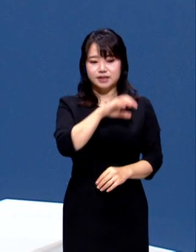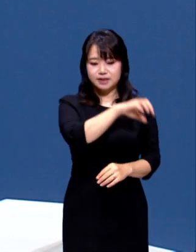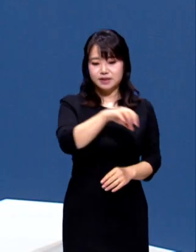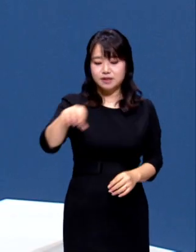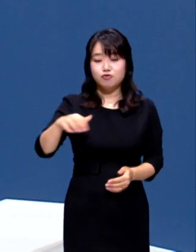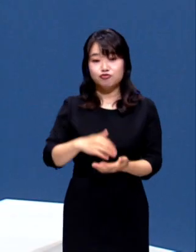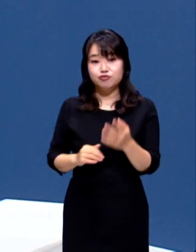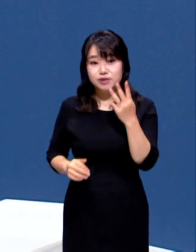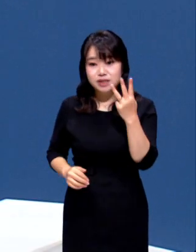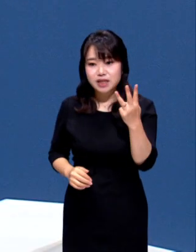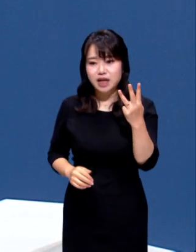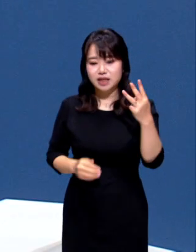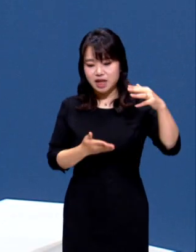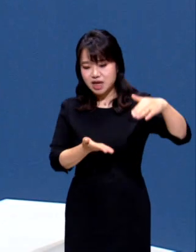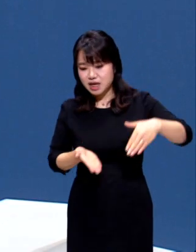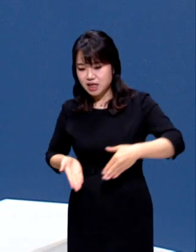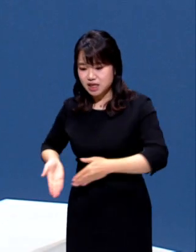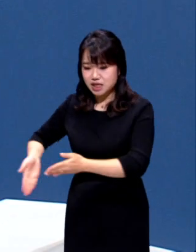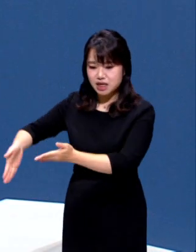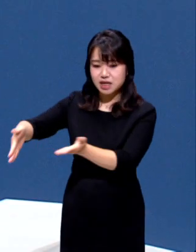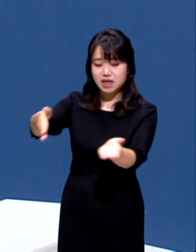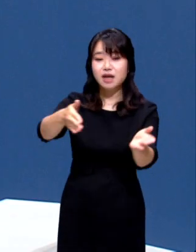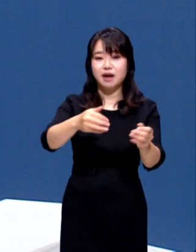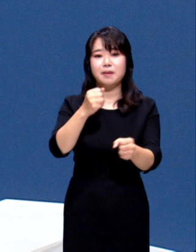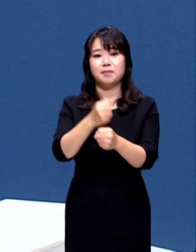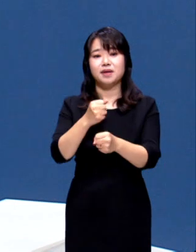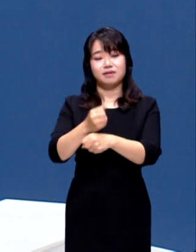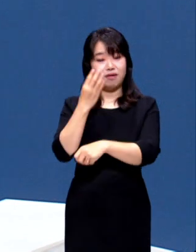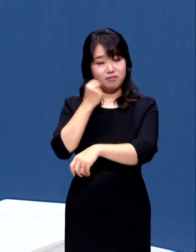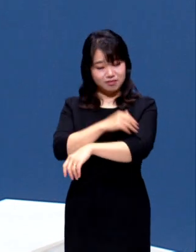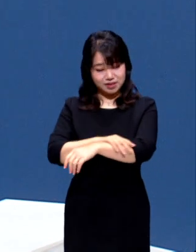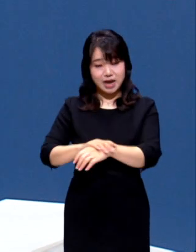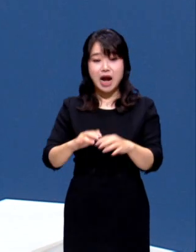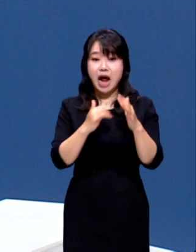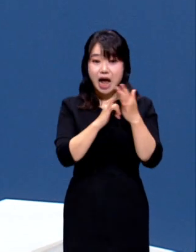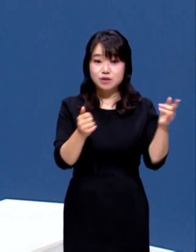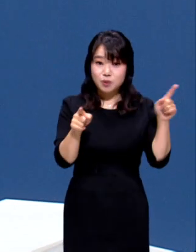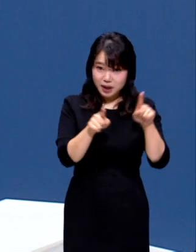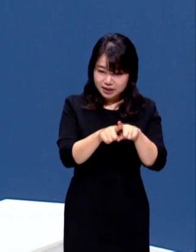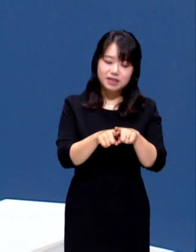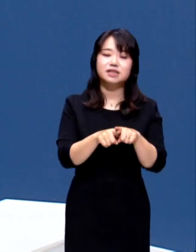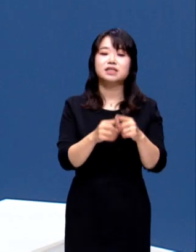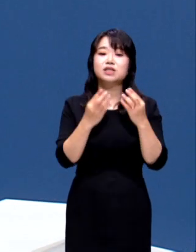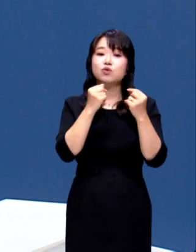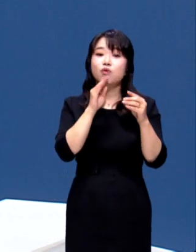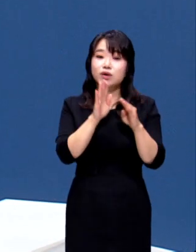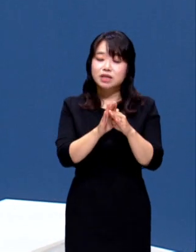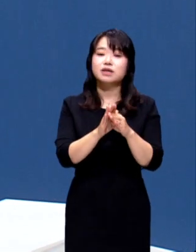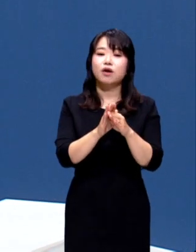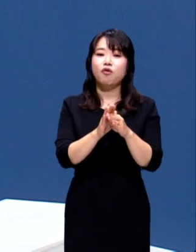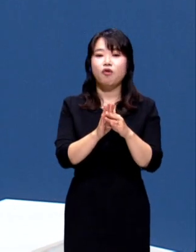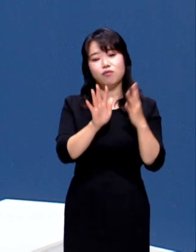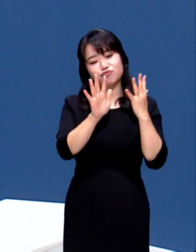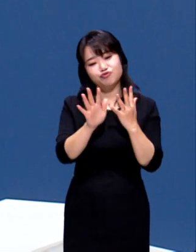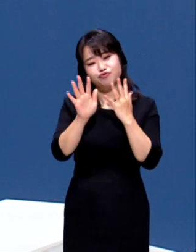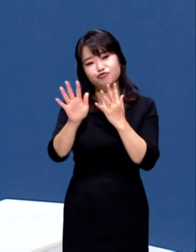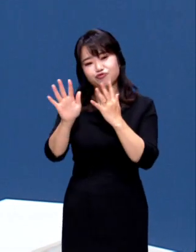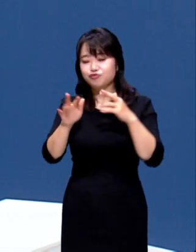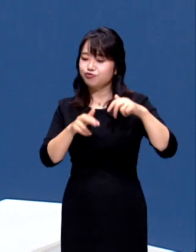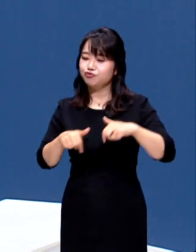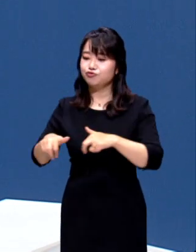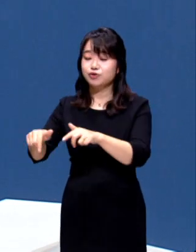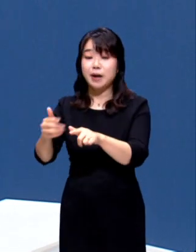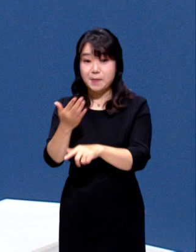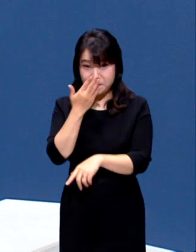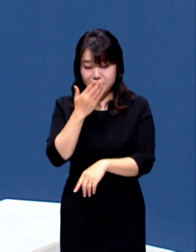전부 다 그 네. 둘레길이 잘 되어 있어요. 그래서 가족들하고 예. 주말에 나들이 괜찮으시고요. 네. 그리고